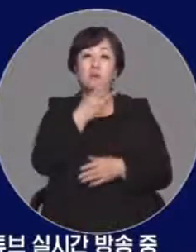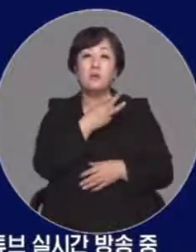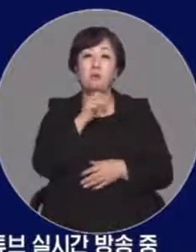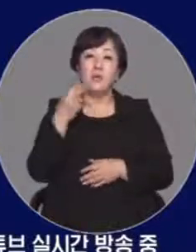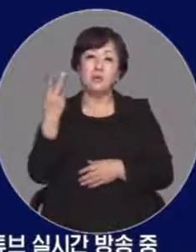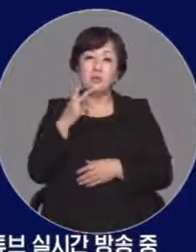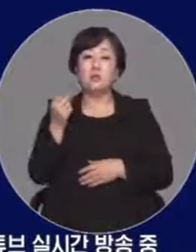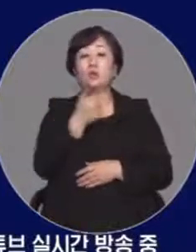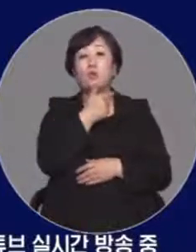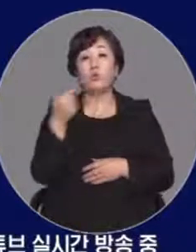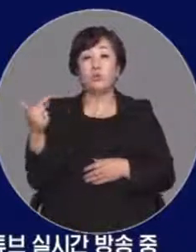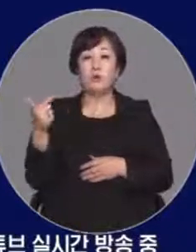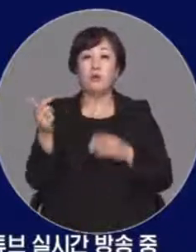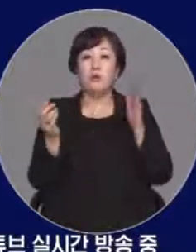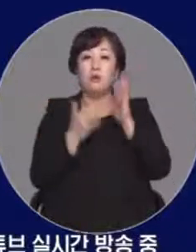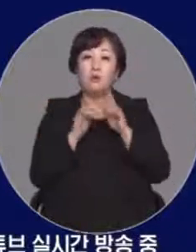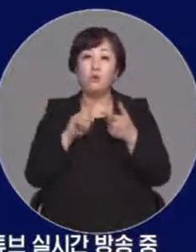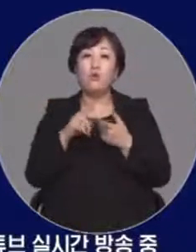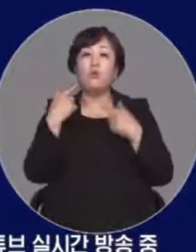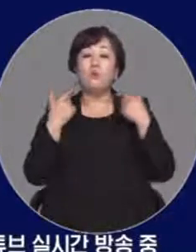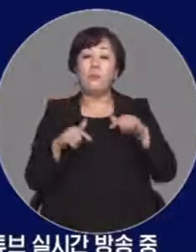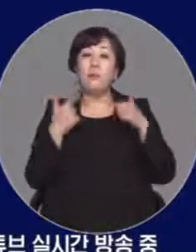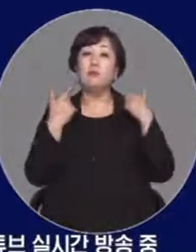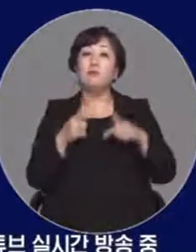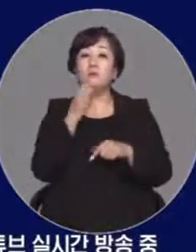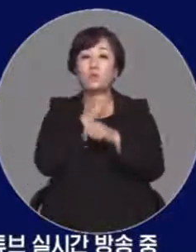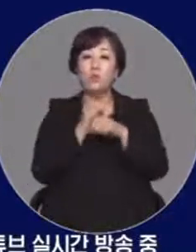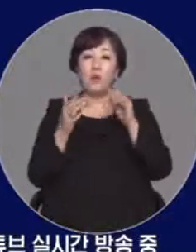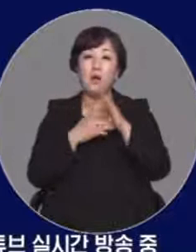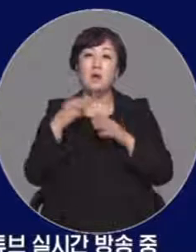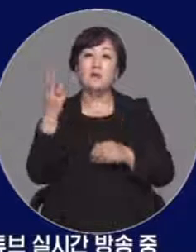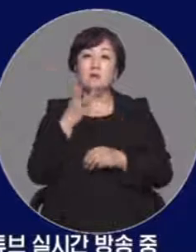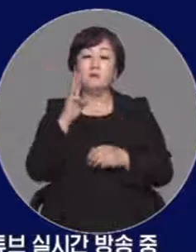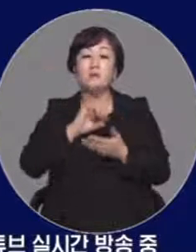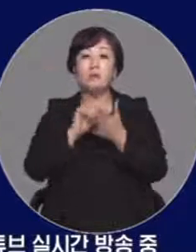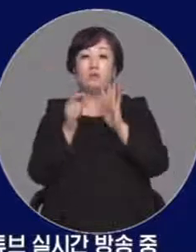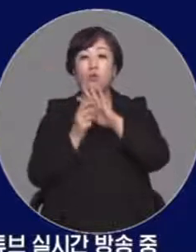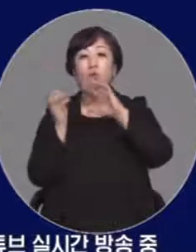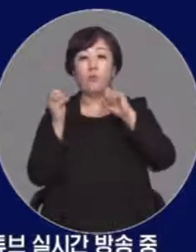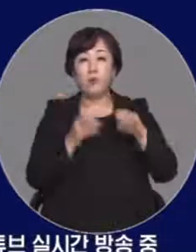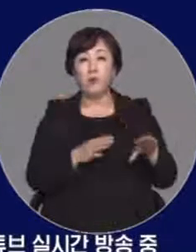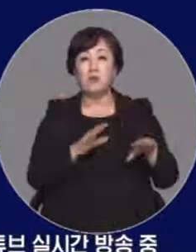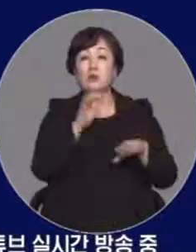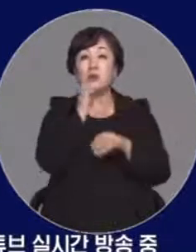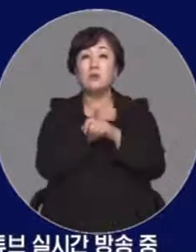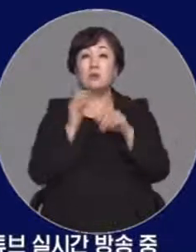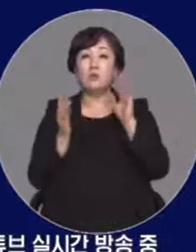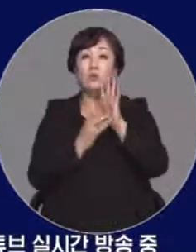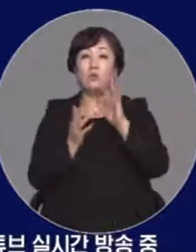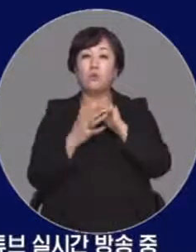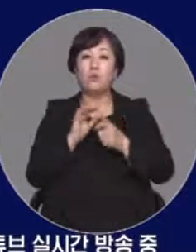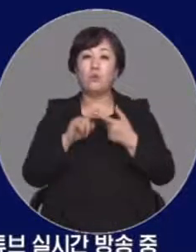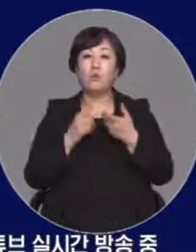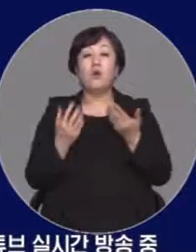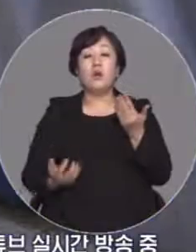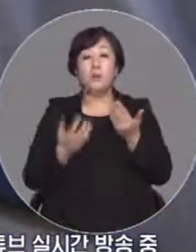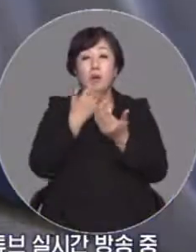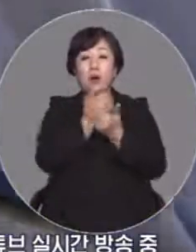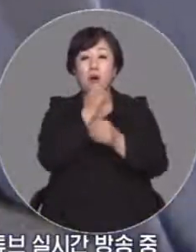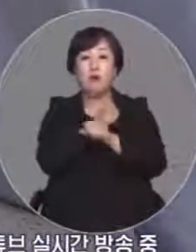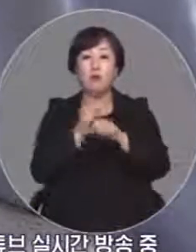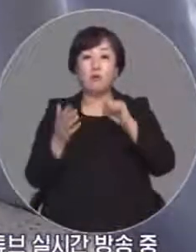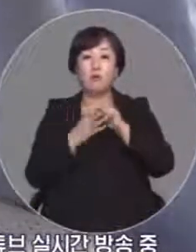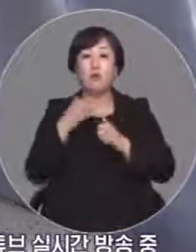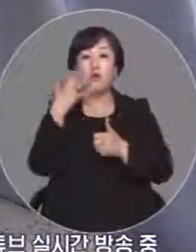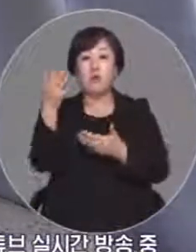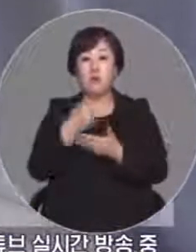마리로 증가했는데, 울산에서도 매년 3천여 마리 가까이 버려지고 있습니다. 동물 입양만큼 유기도 함께 늘어난